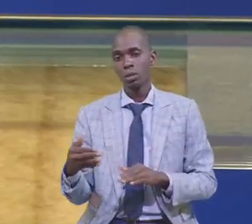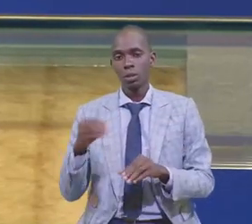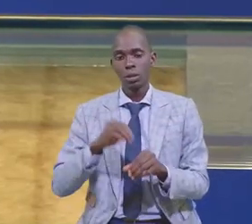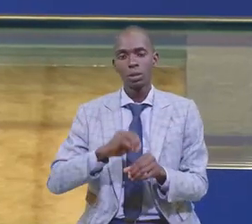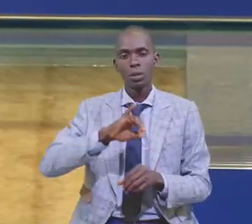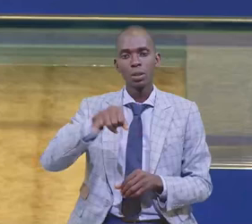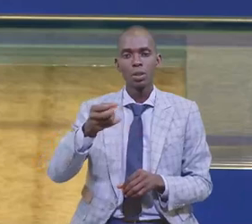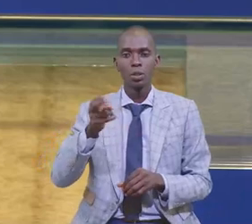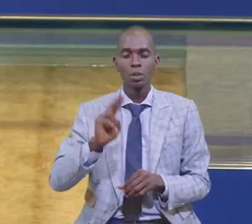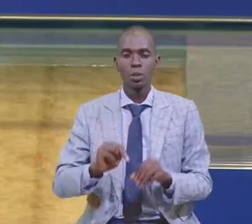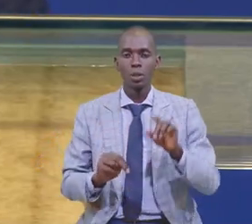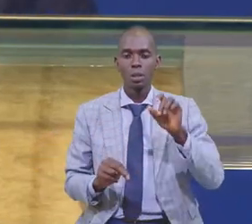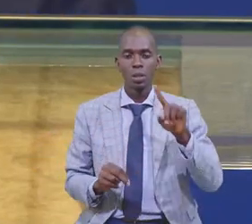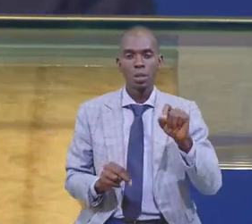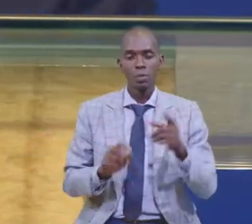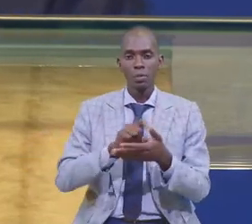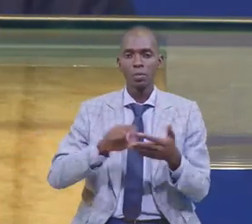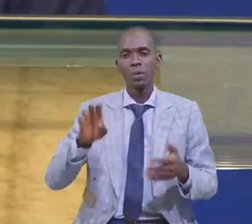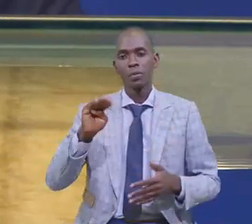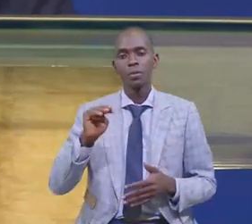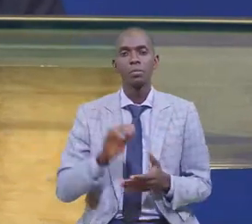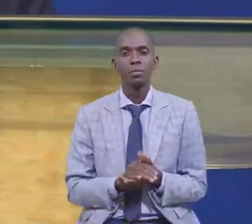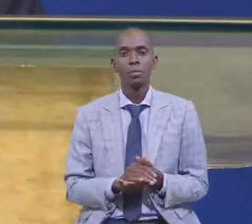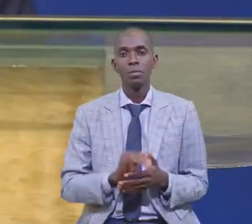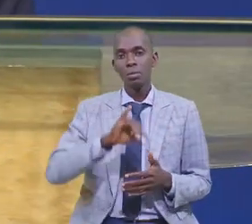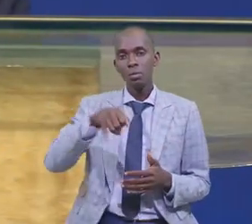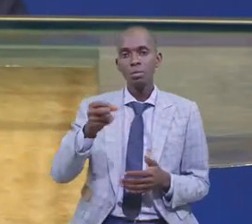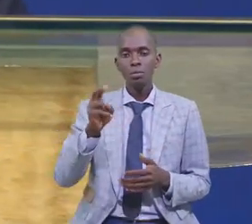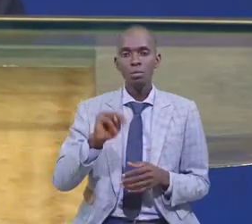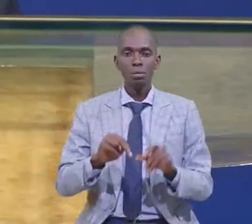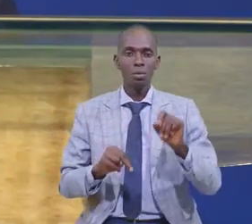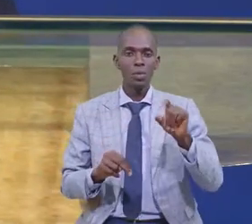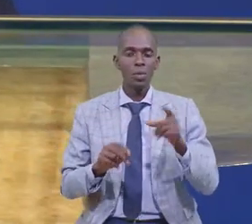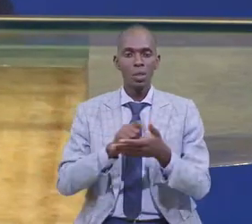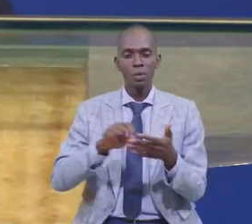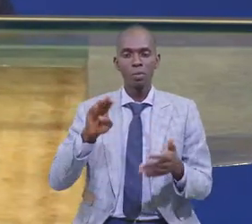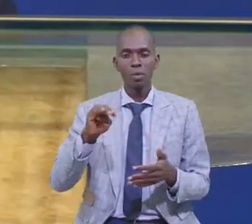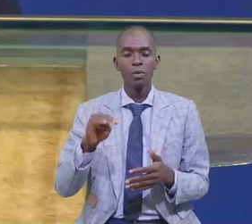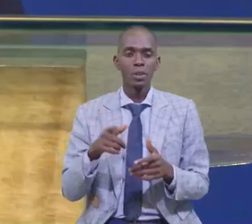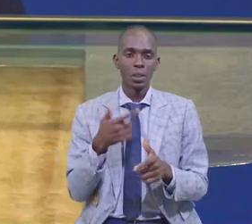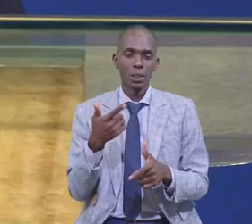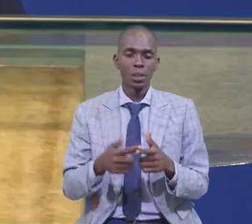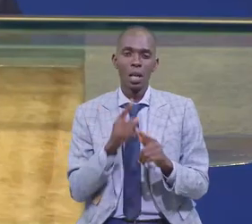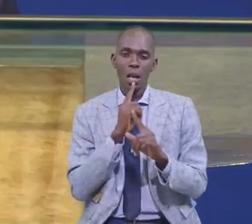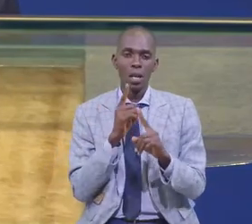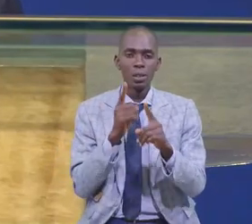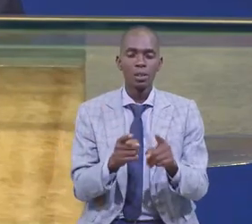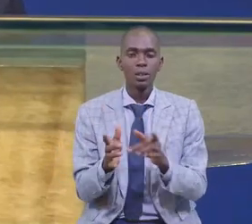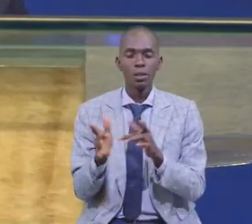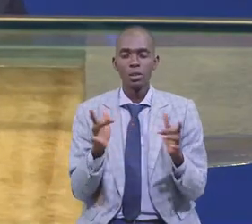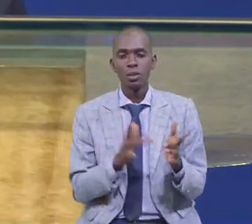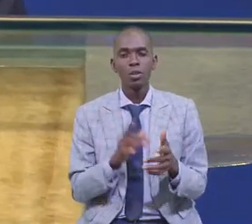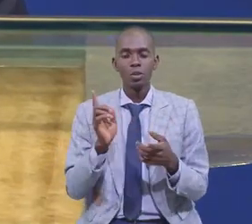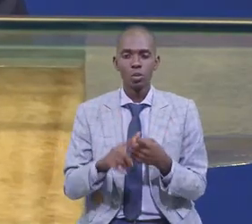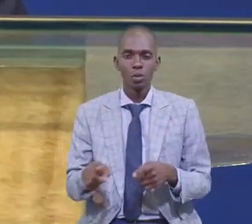11, nous lisons le verset 14. Verset 14. Alors